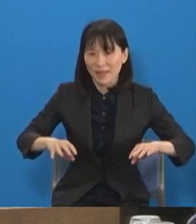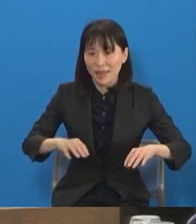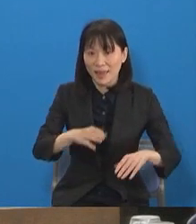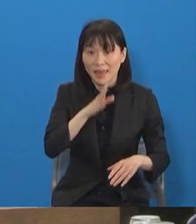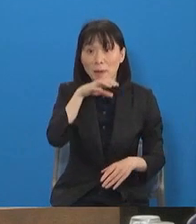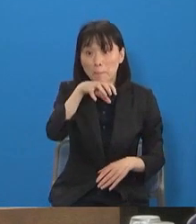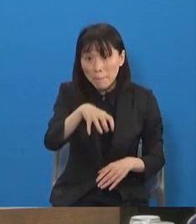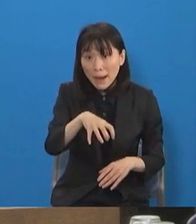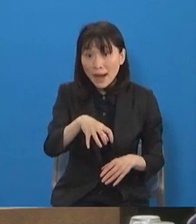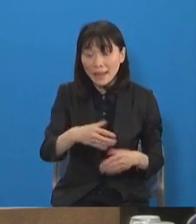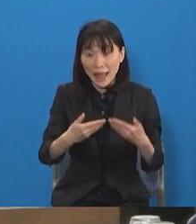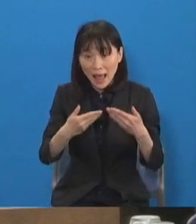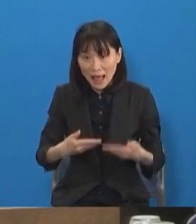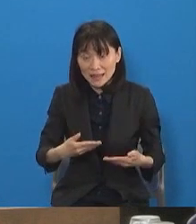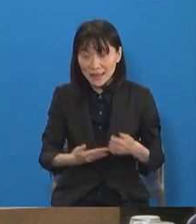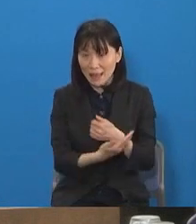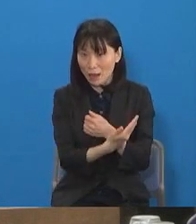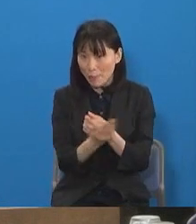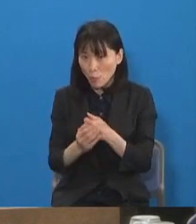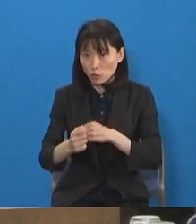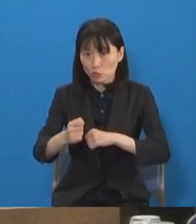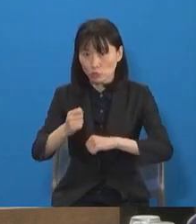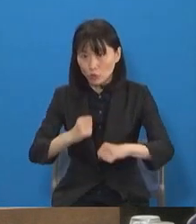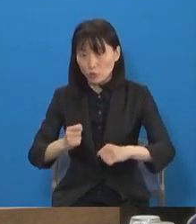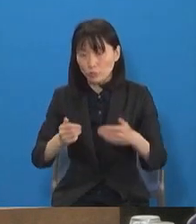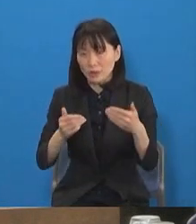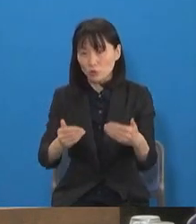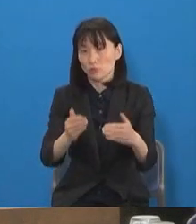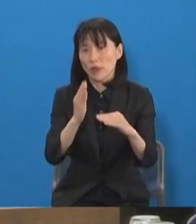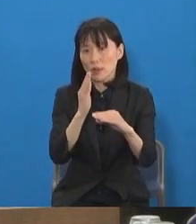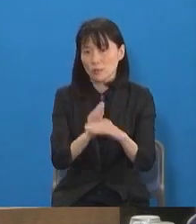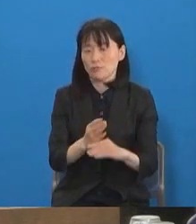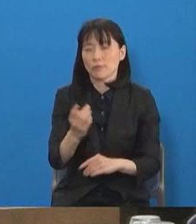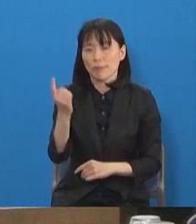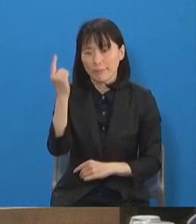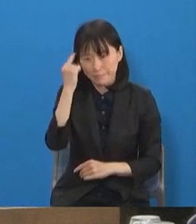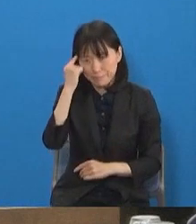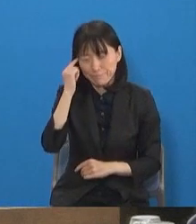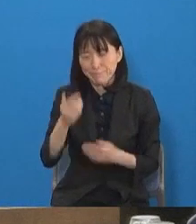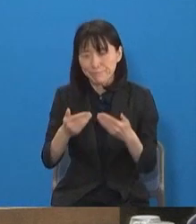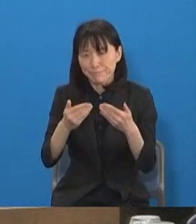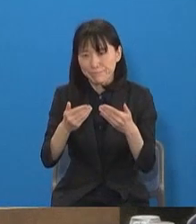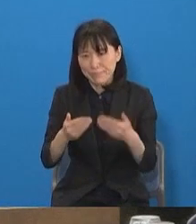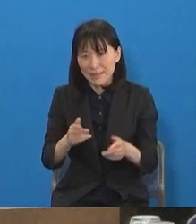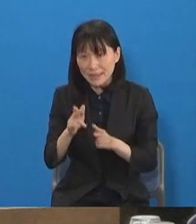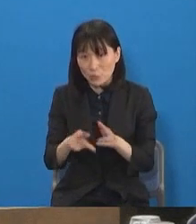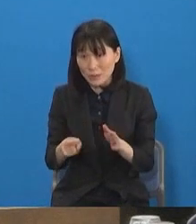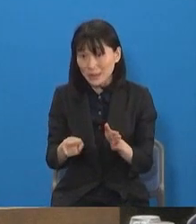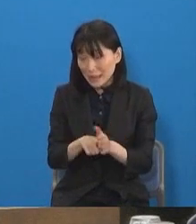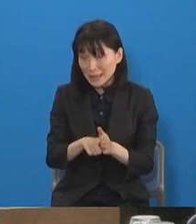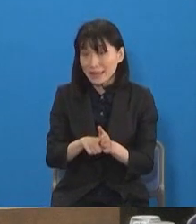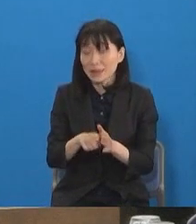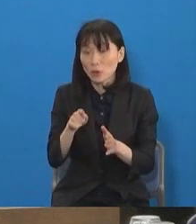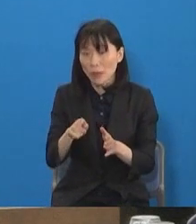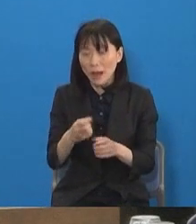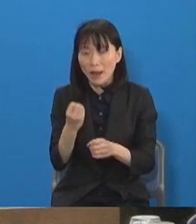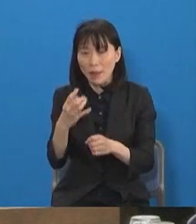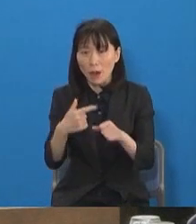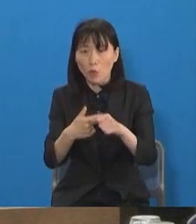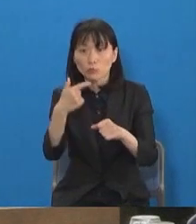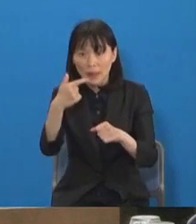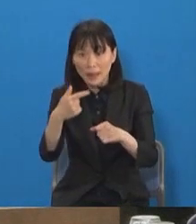現場で安全確保の取り組みを進められているところと思います。安全装置の設置については、令和6